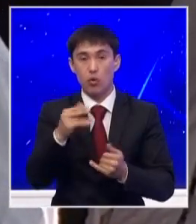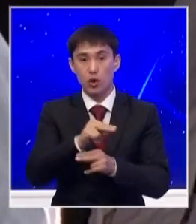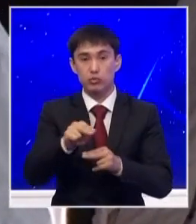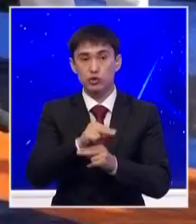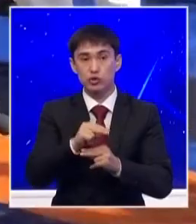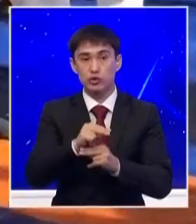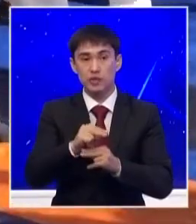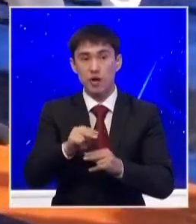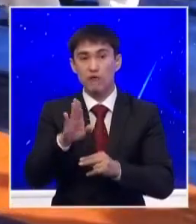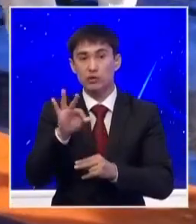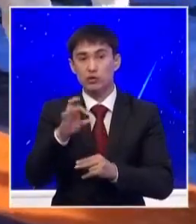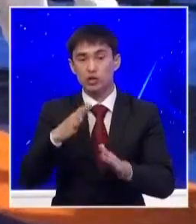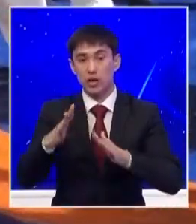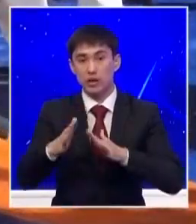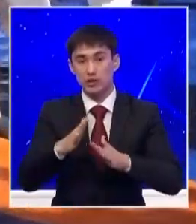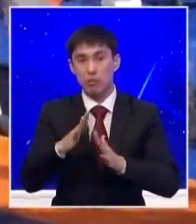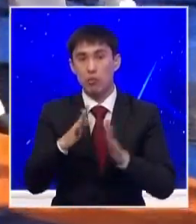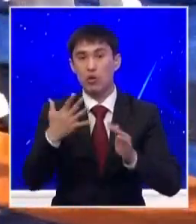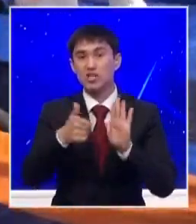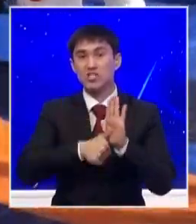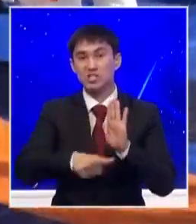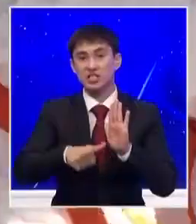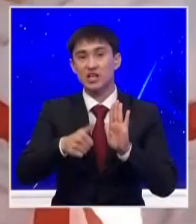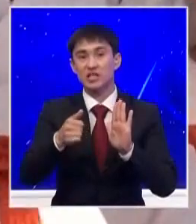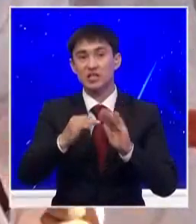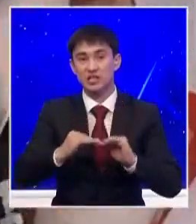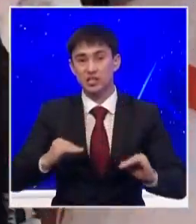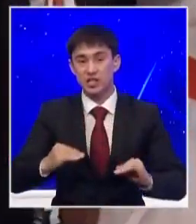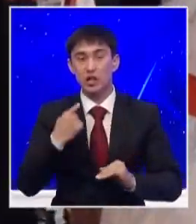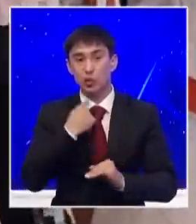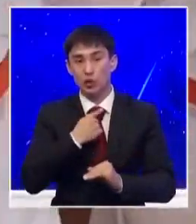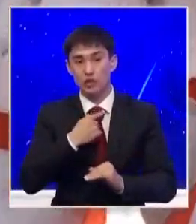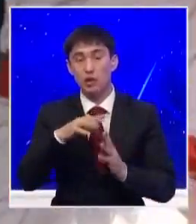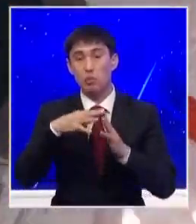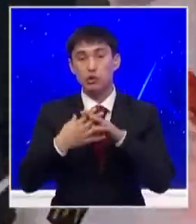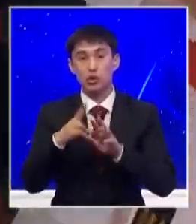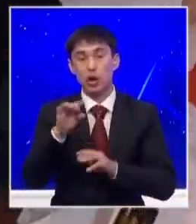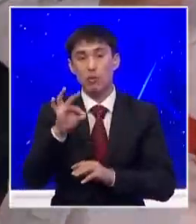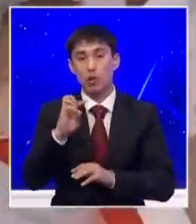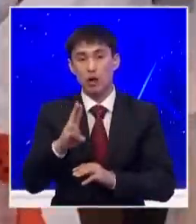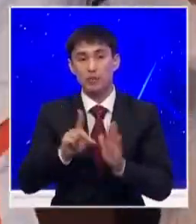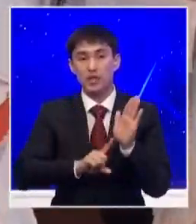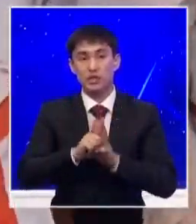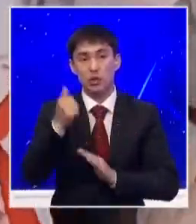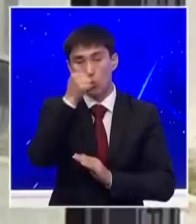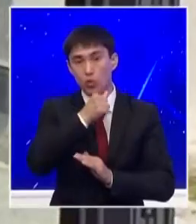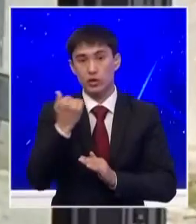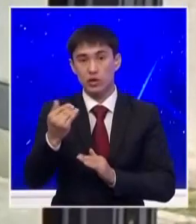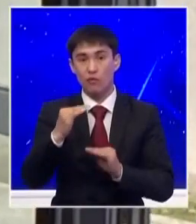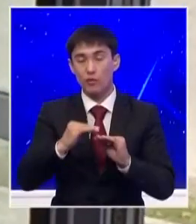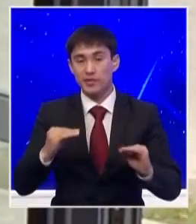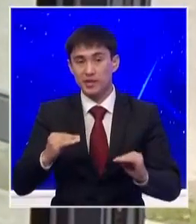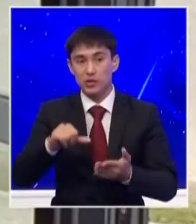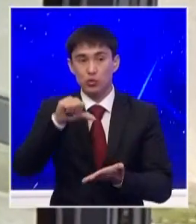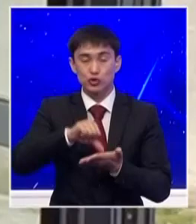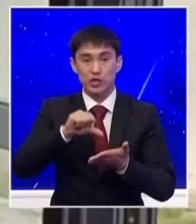обучает искусству восточных единоборств более 60 детей Талдыкургана и поселка Карабулак. С начала года его подопечные